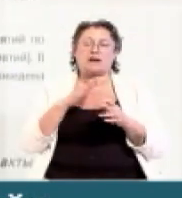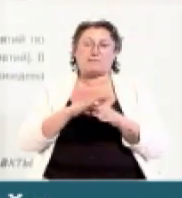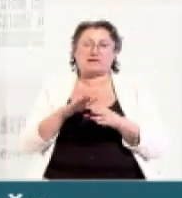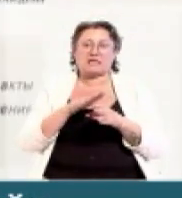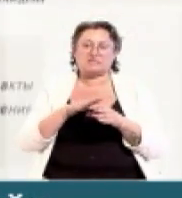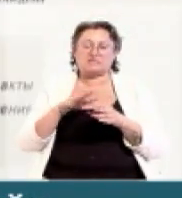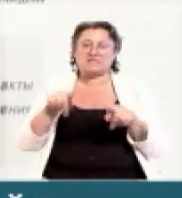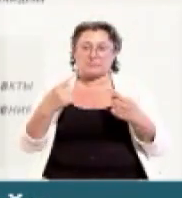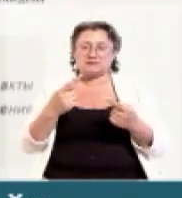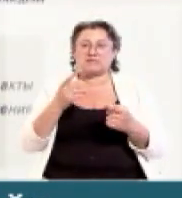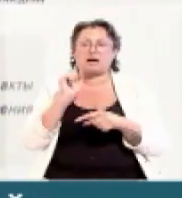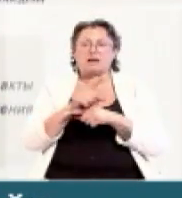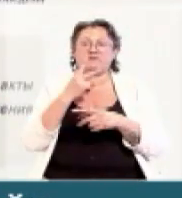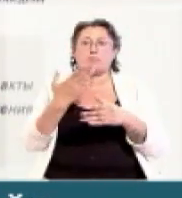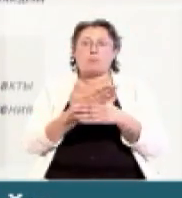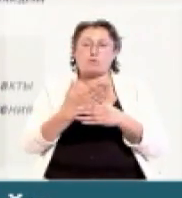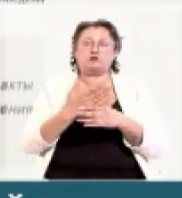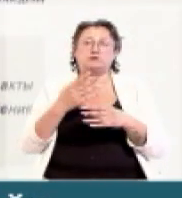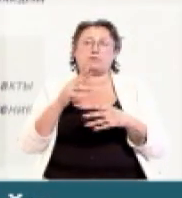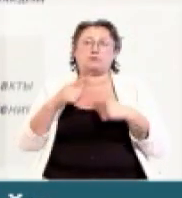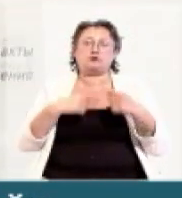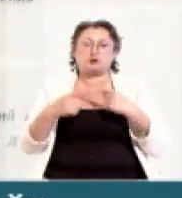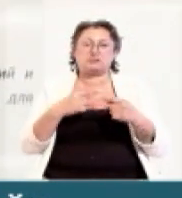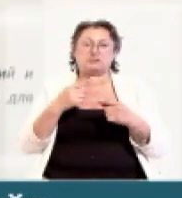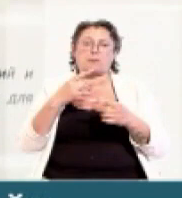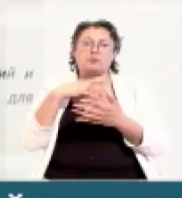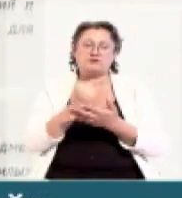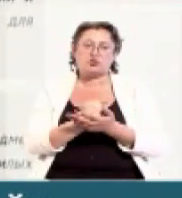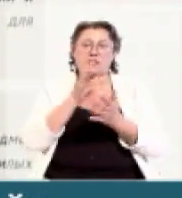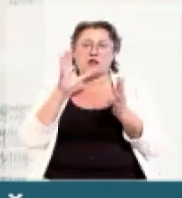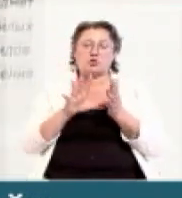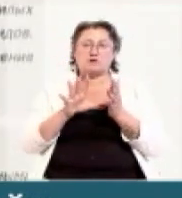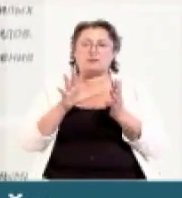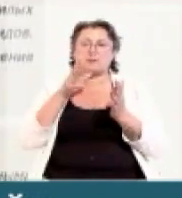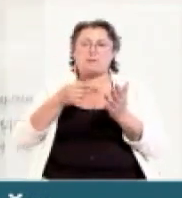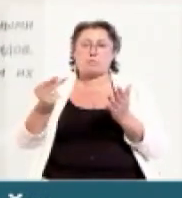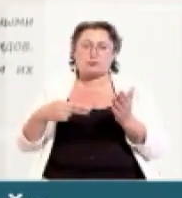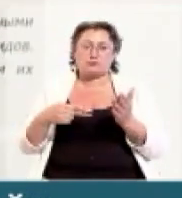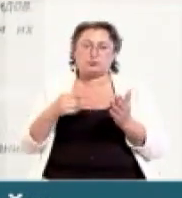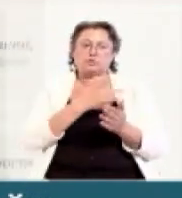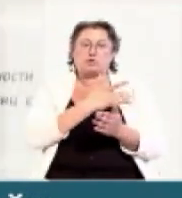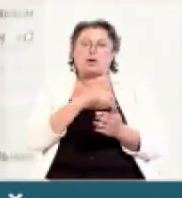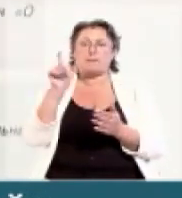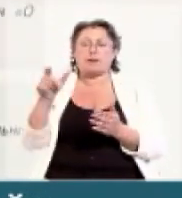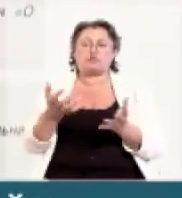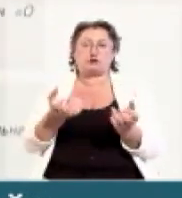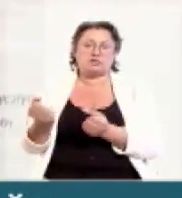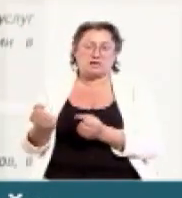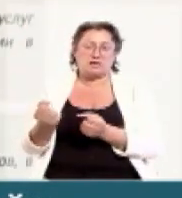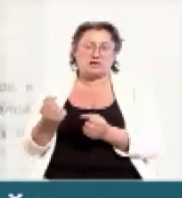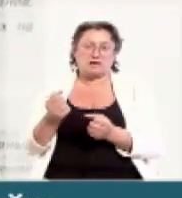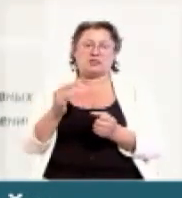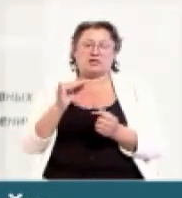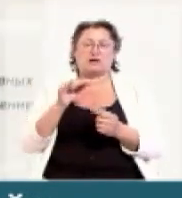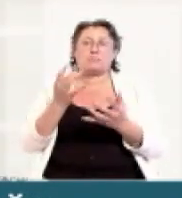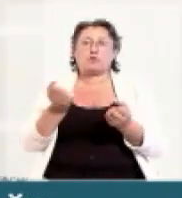реабилитации. Заказ вида помощи осуществляется посредством подтверждения электронной цифровой подписью услугополучателя.